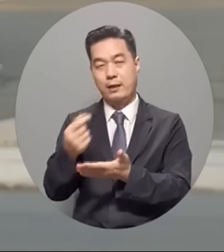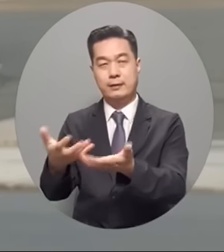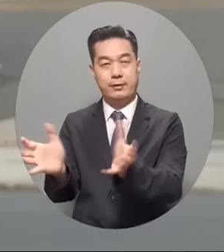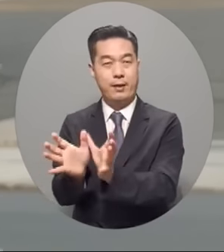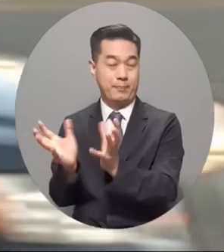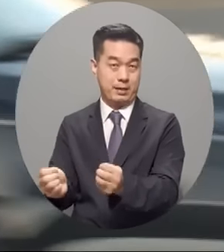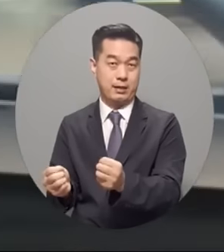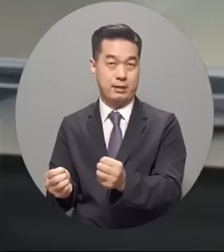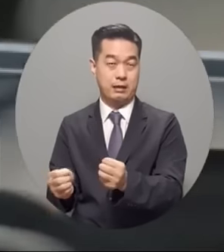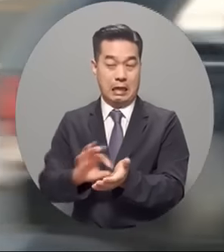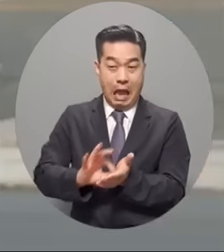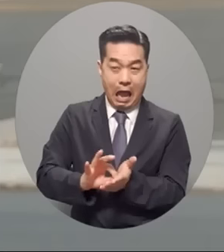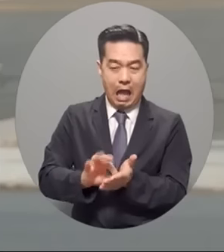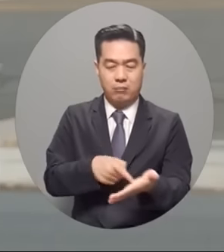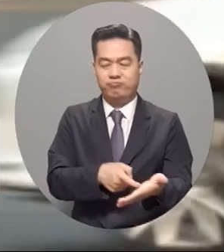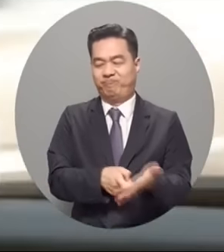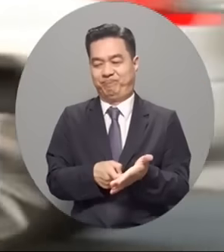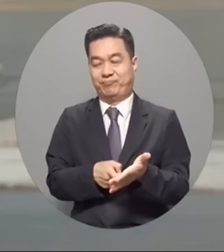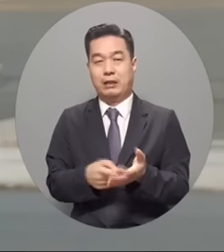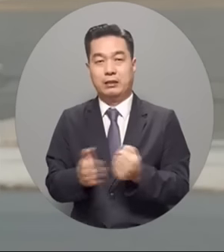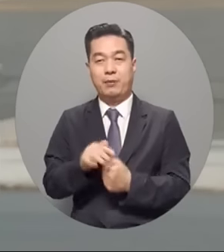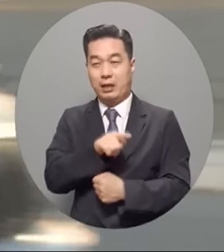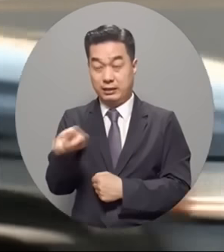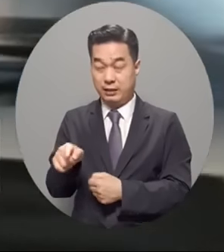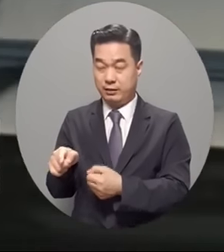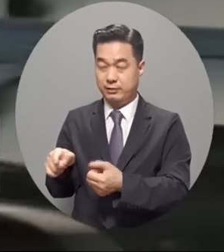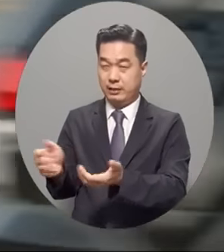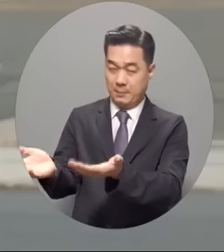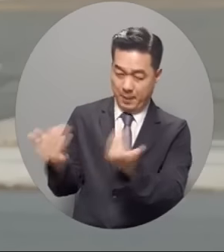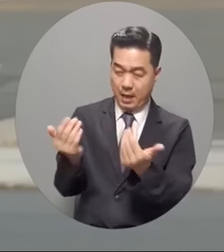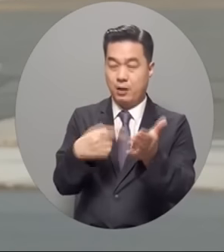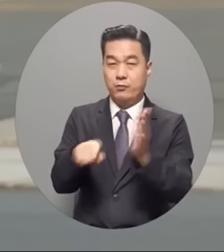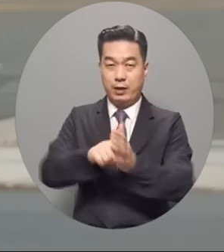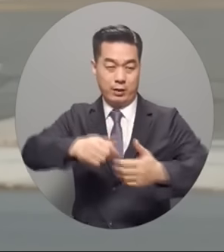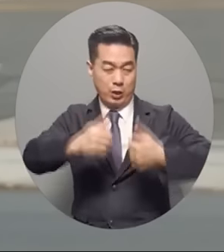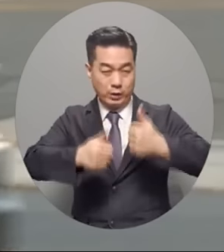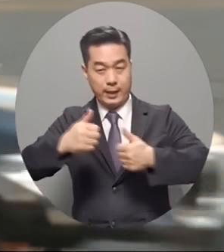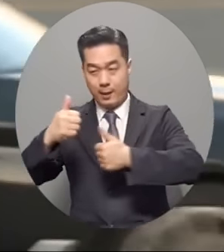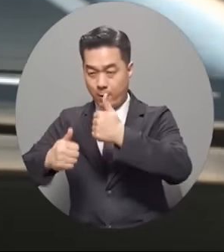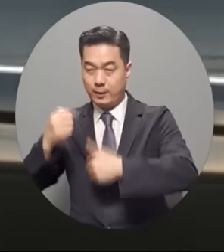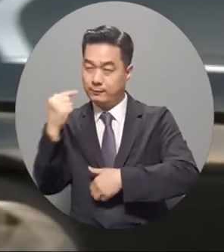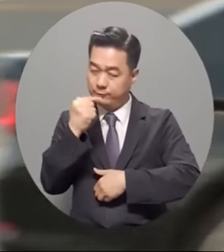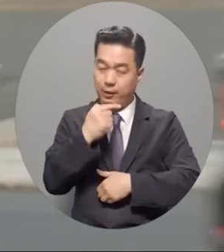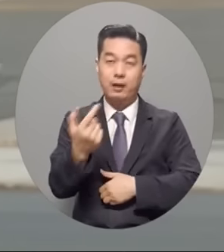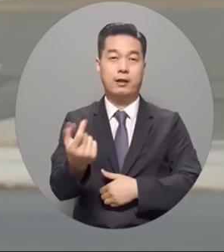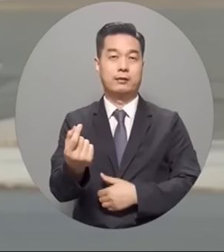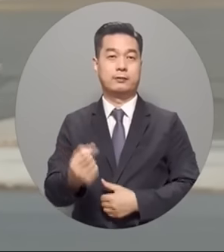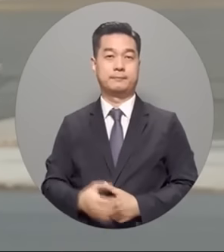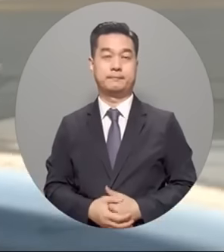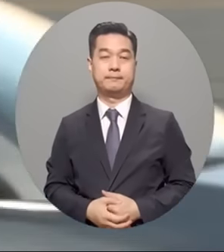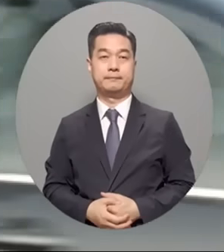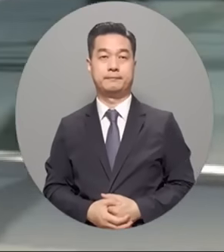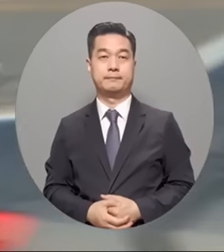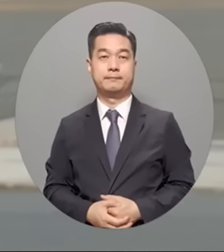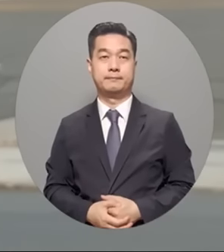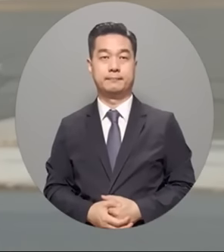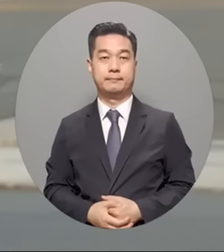지갑을 닫아버린 이들 소비자층을 다시 붙잡기 위한 업계 경쟁도 더 치열해질 것으로 보입니다. 뉴욕에서 MBC